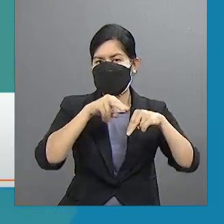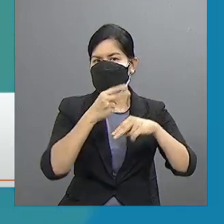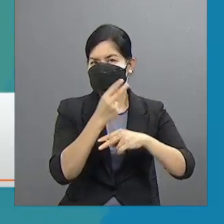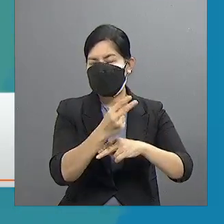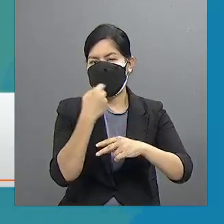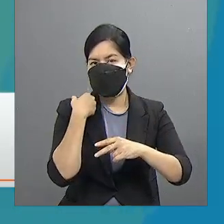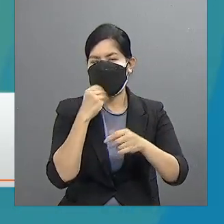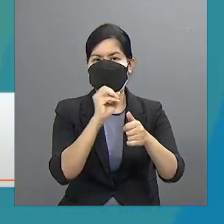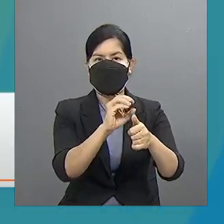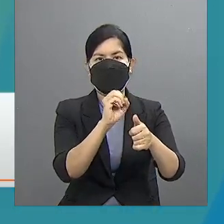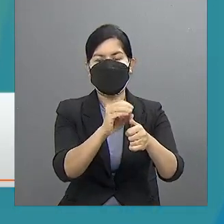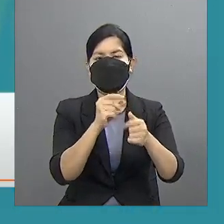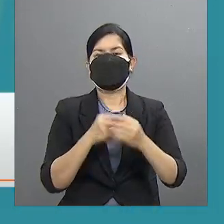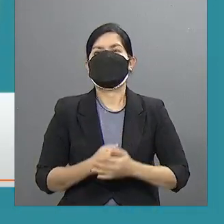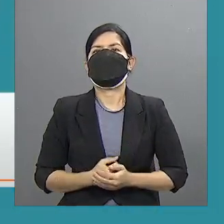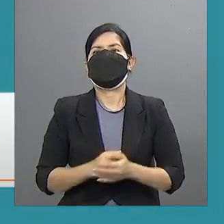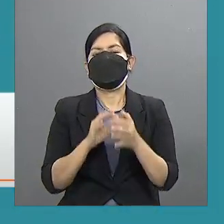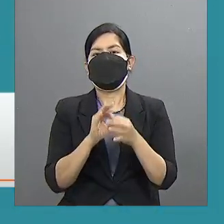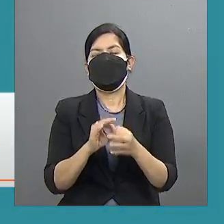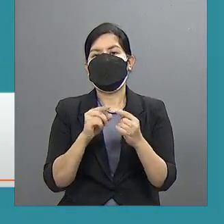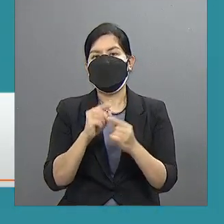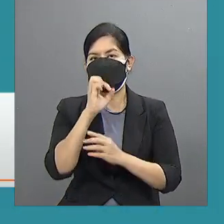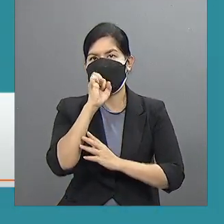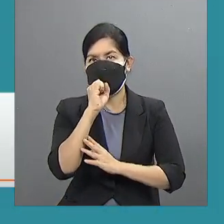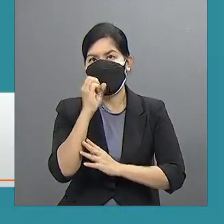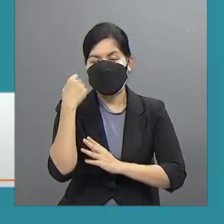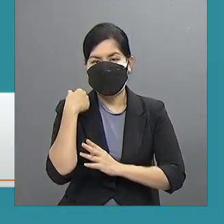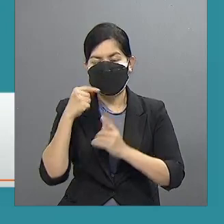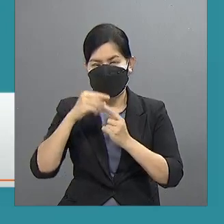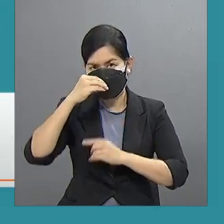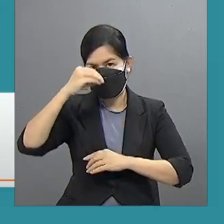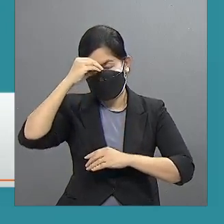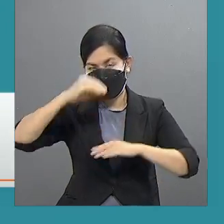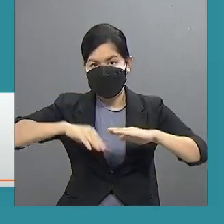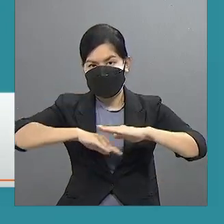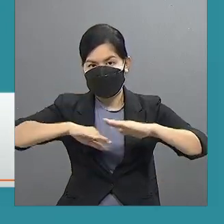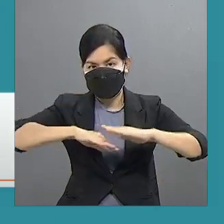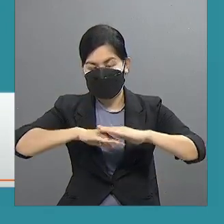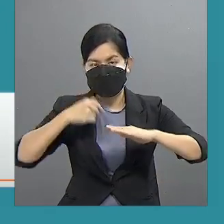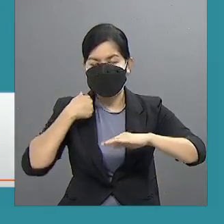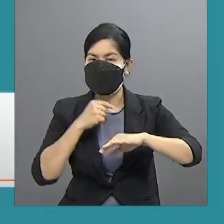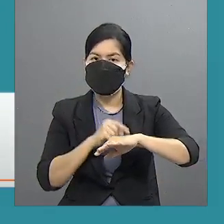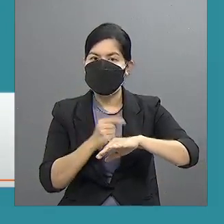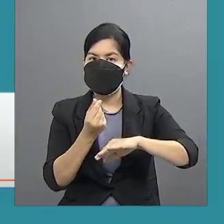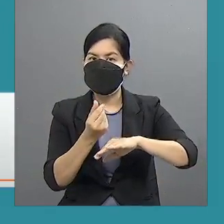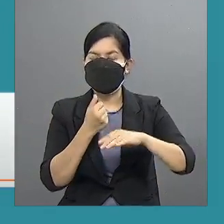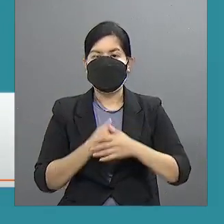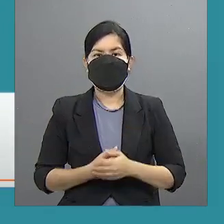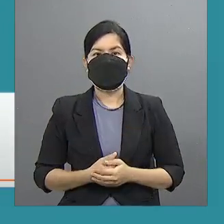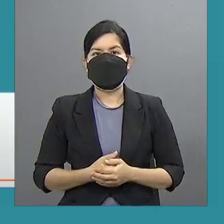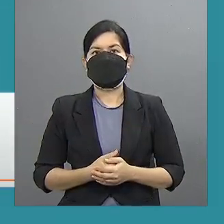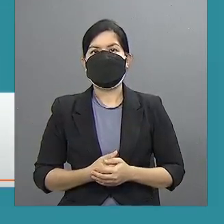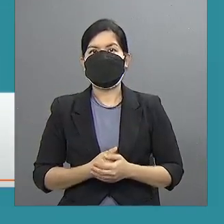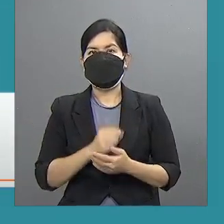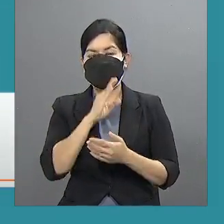นในเรื่องของการทดสอบแล้วการเรียนเบื้องต้นนี่ประมาณใช้เวลาเยอะไหมคะ ถ้าเป็นเนื้อหาเนี่ยประมาณ